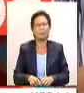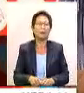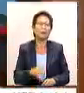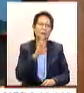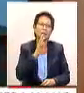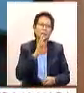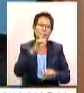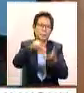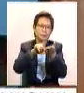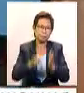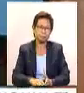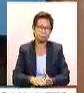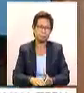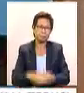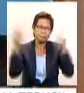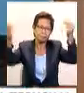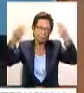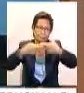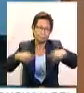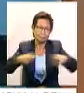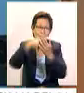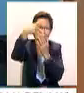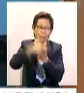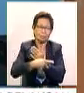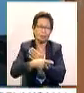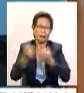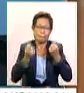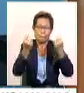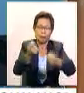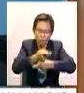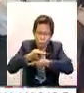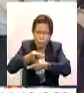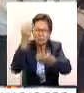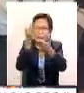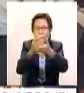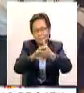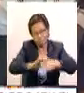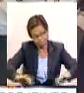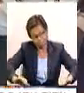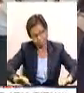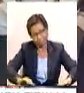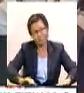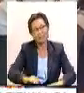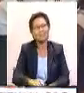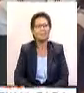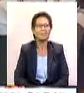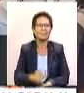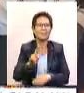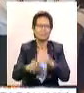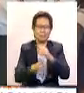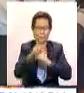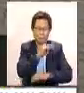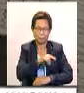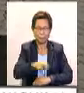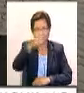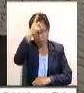Beliau berkata kepada pemberita selepas majlis perasmian program Pandu Cermat Sampai Selamat. Dalam perkembangan sama, Timbalan Menteri